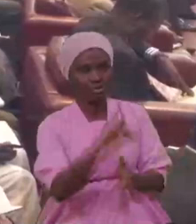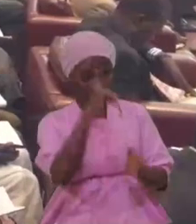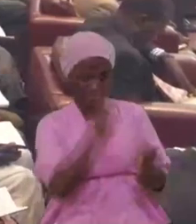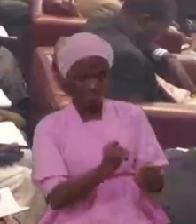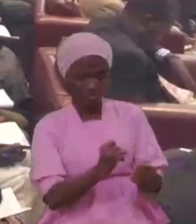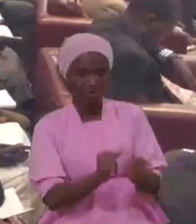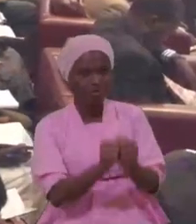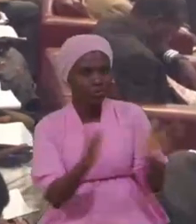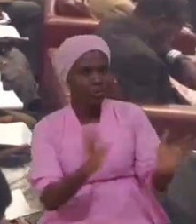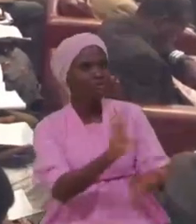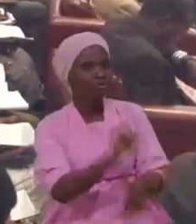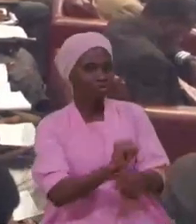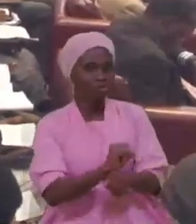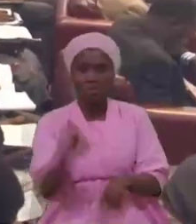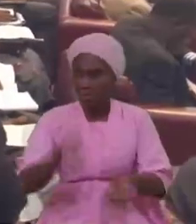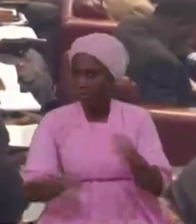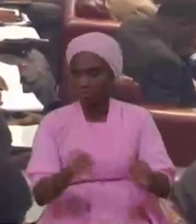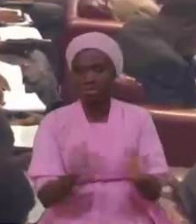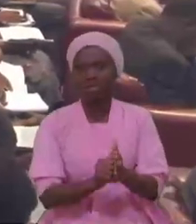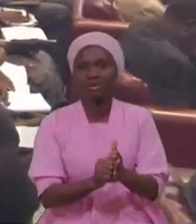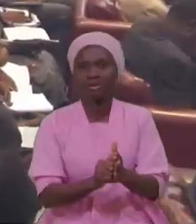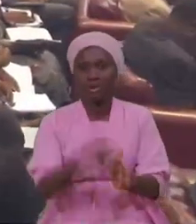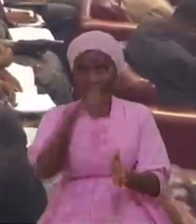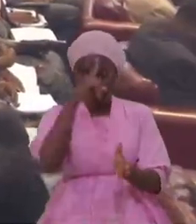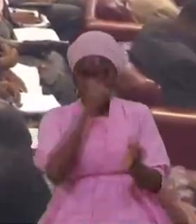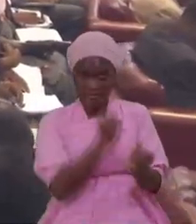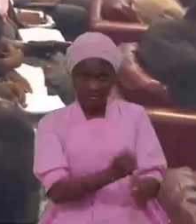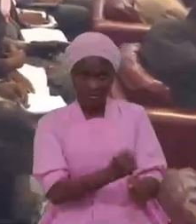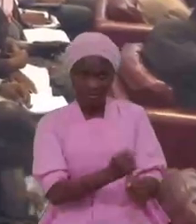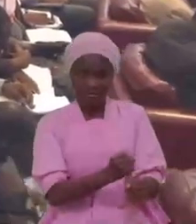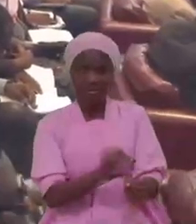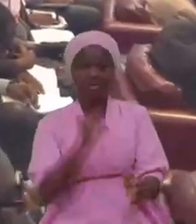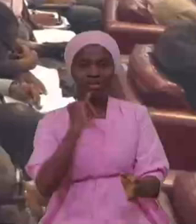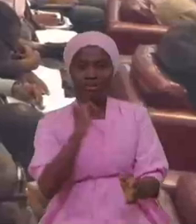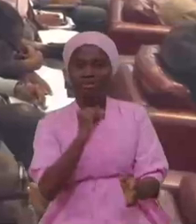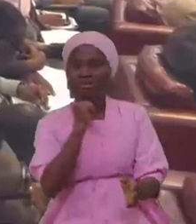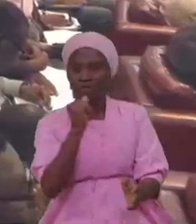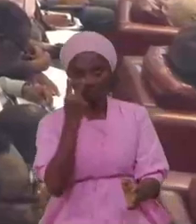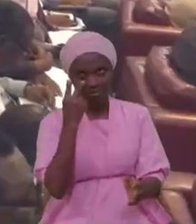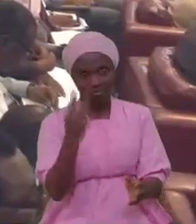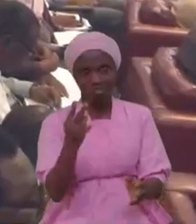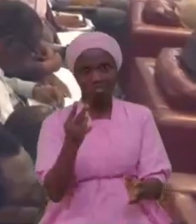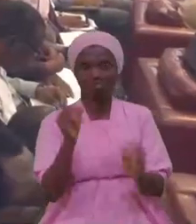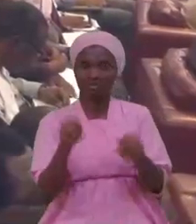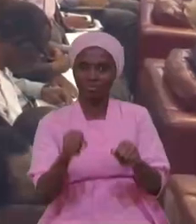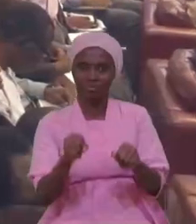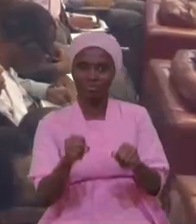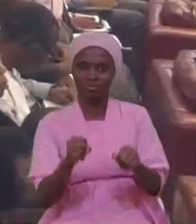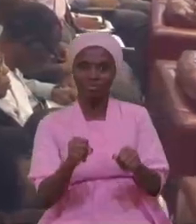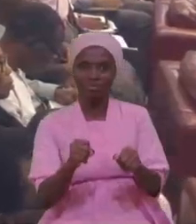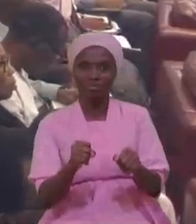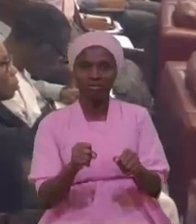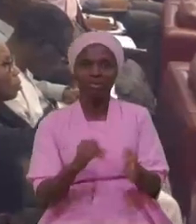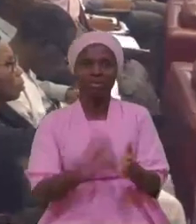Thank you. Seulement, il